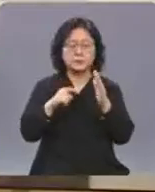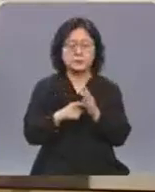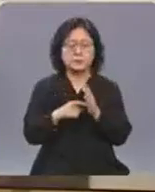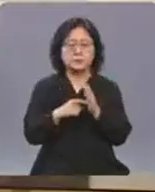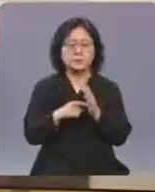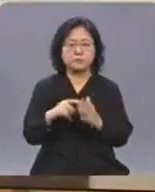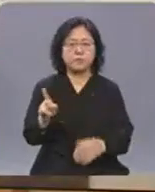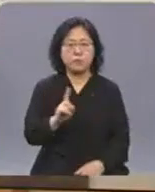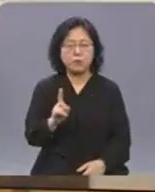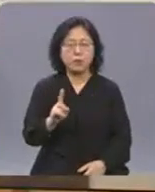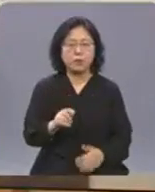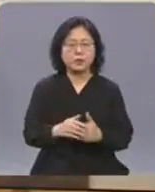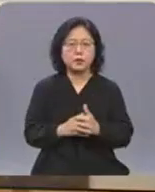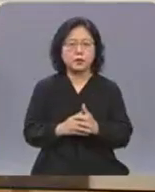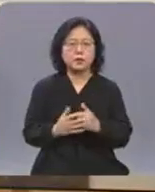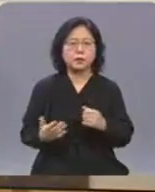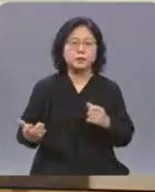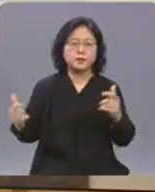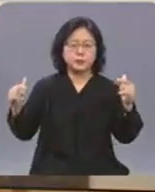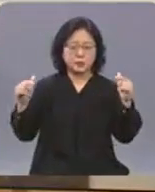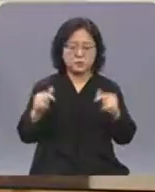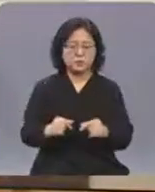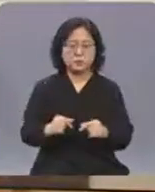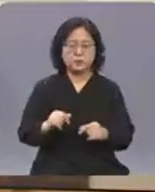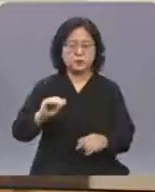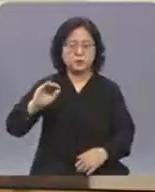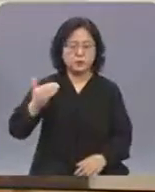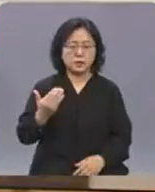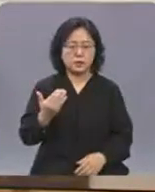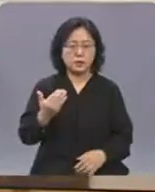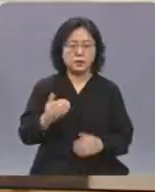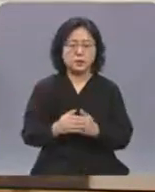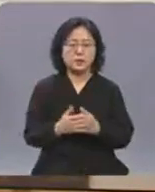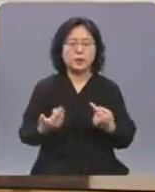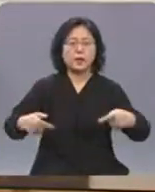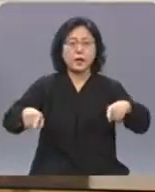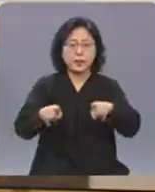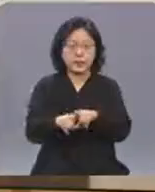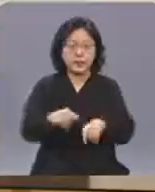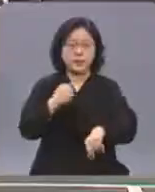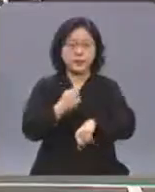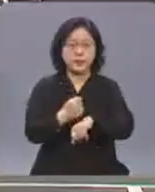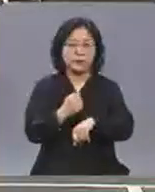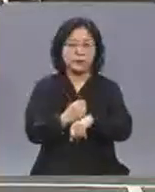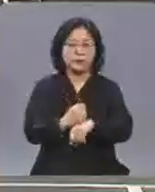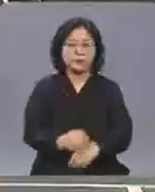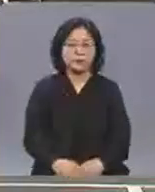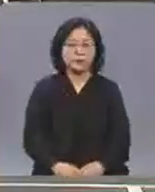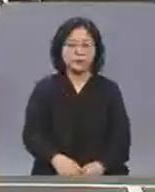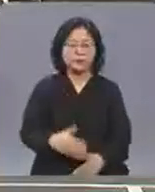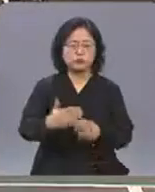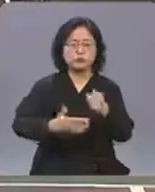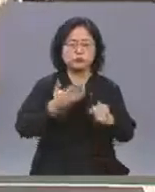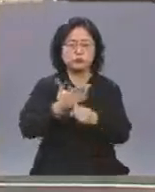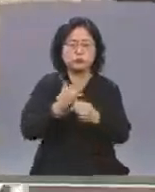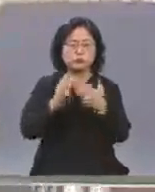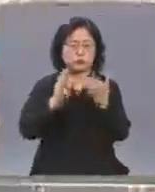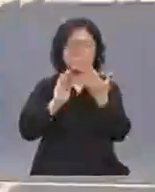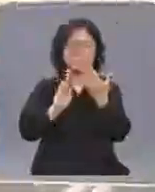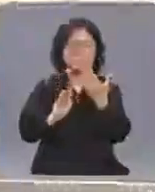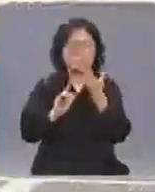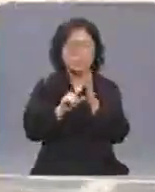어떠한 활력소가 일어날 때까지 함께 하겠다는 9년이 지나는